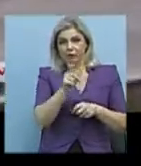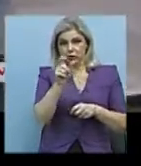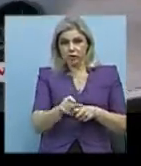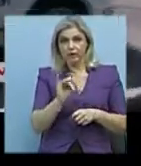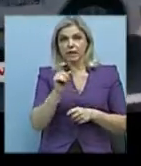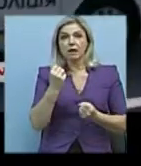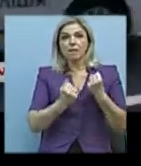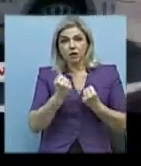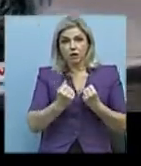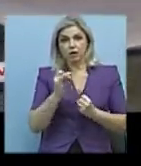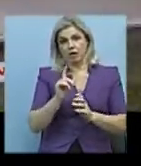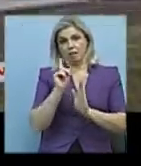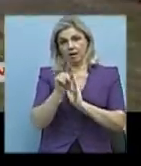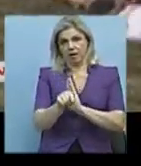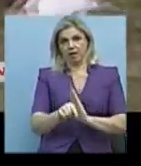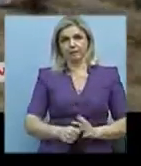і поїхали.